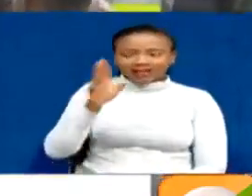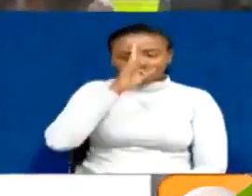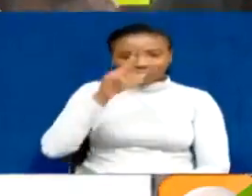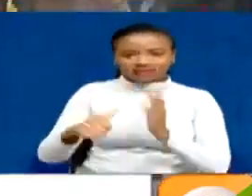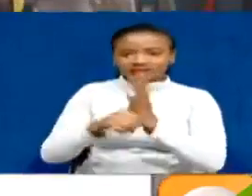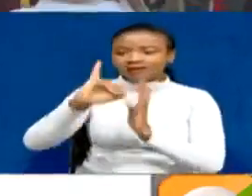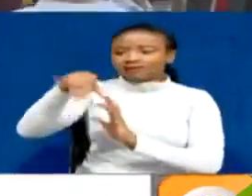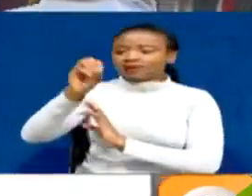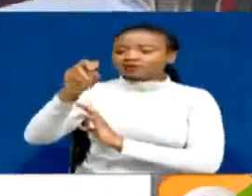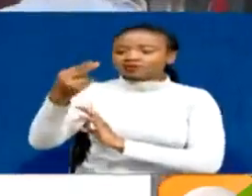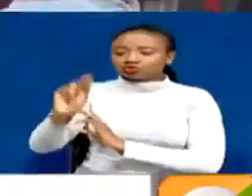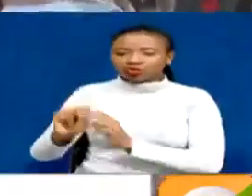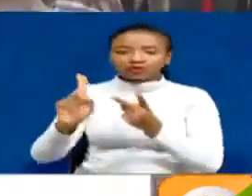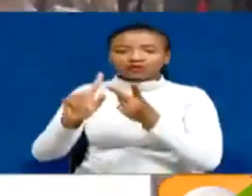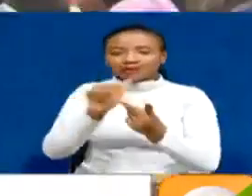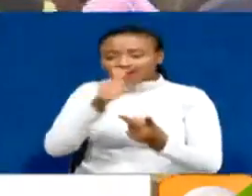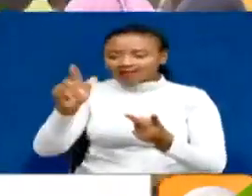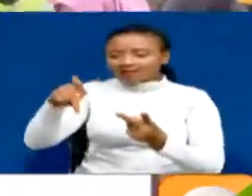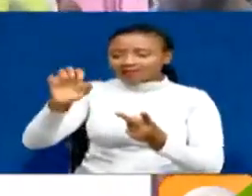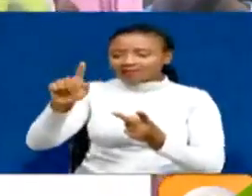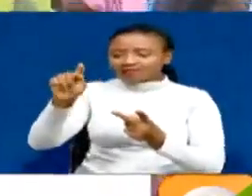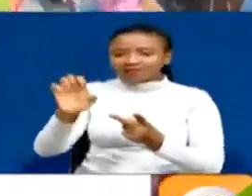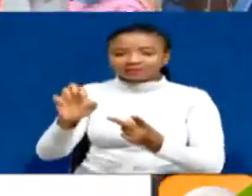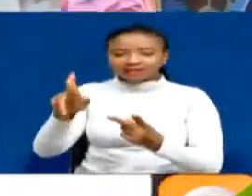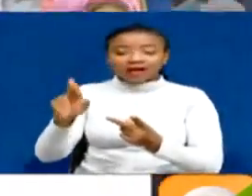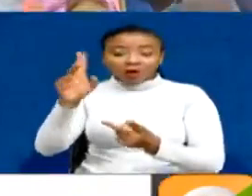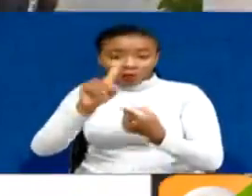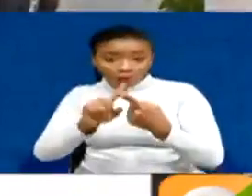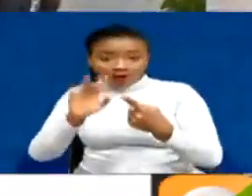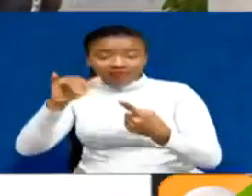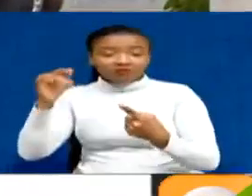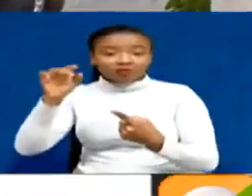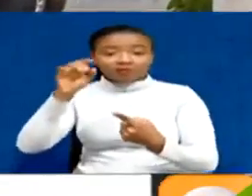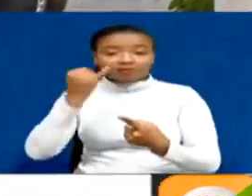John Ogweno na Peter Ndwiga katika kaunti za Nakuru na Kiambu wiki iliyopita.